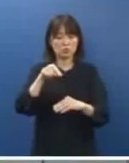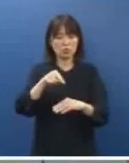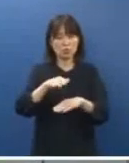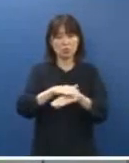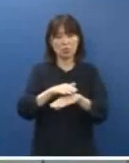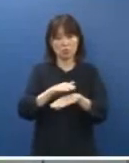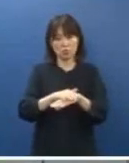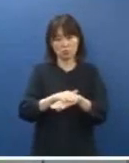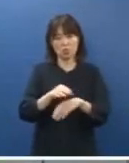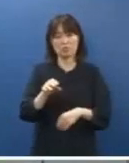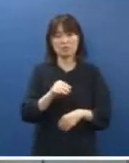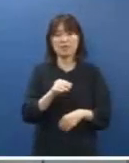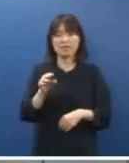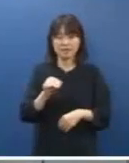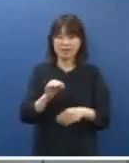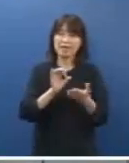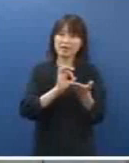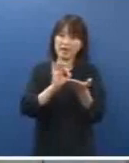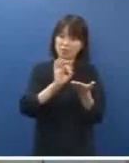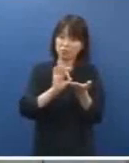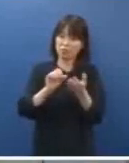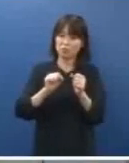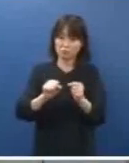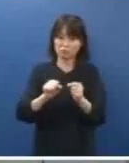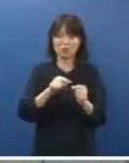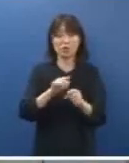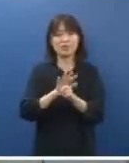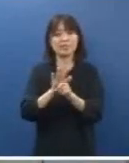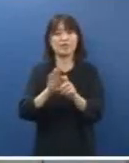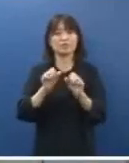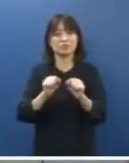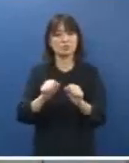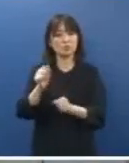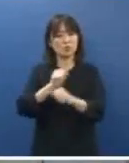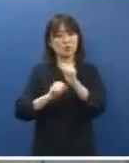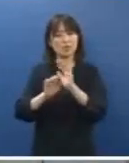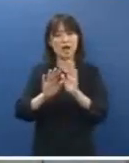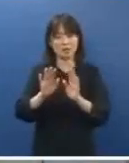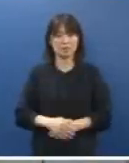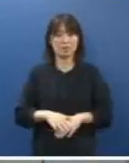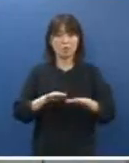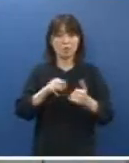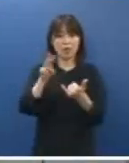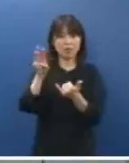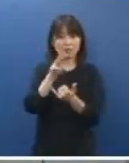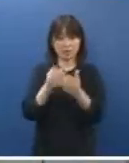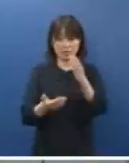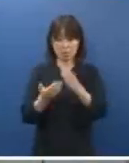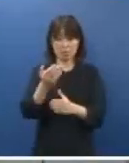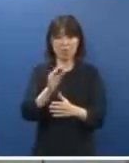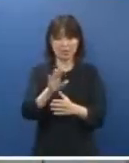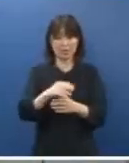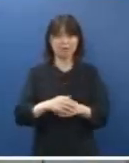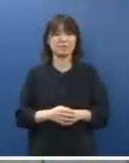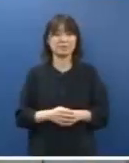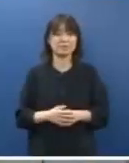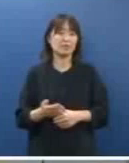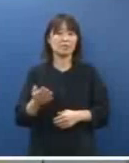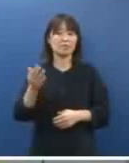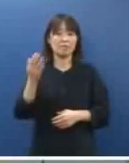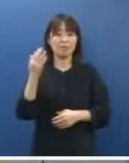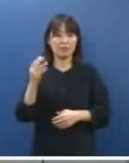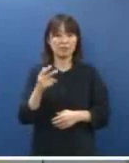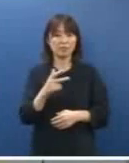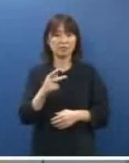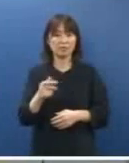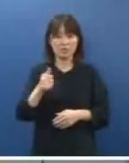鳥取市の動向などが出てきたところでありまして、まあ、今回の災害もあってですね、例えば前の広報課長さんが